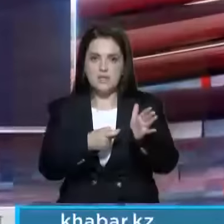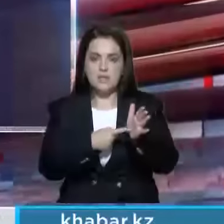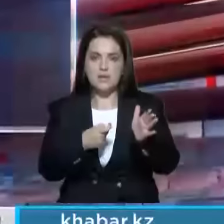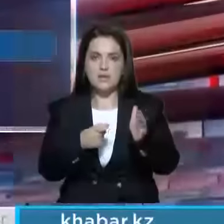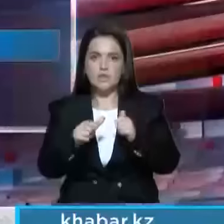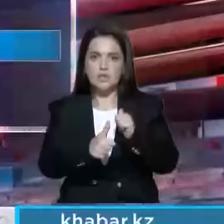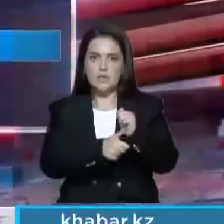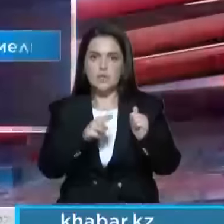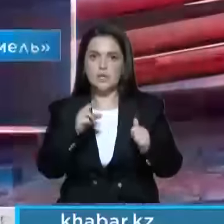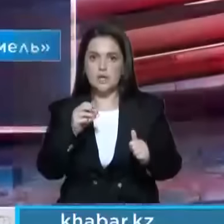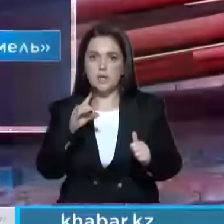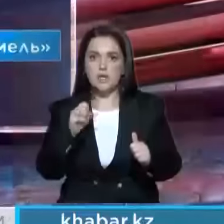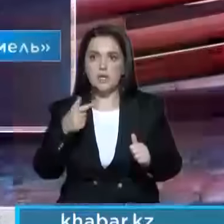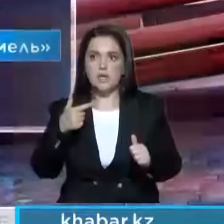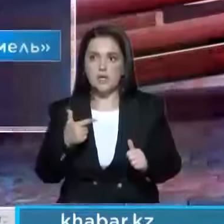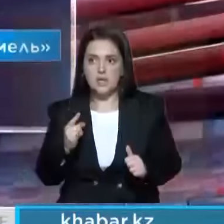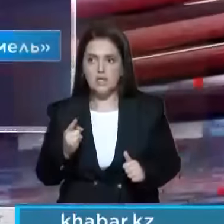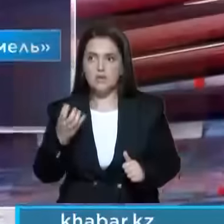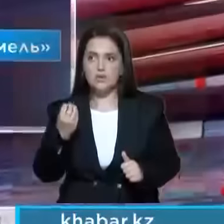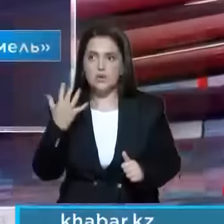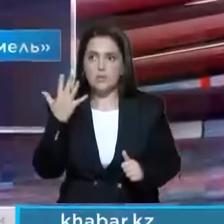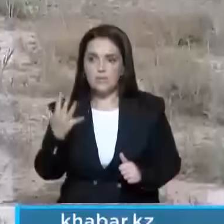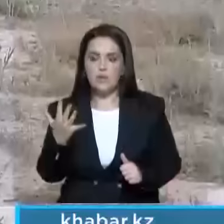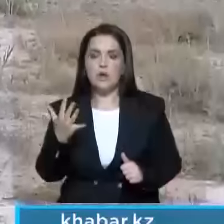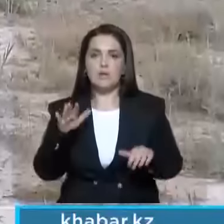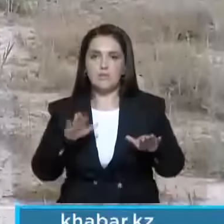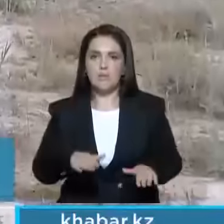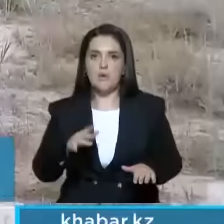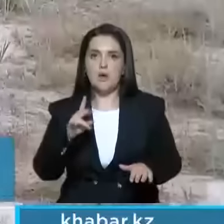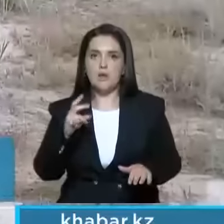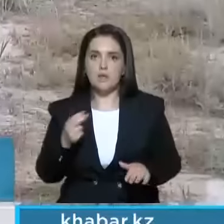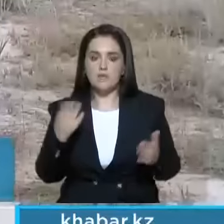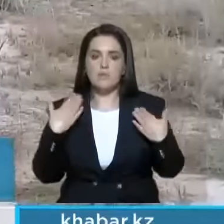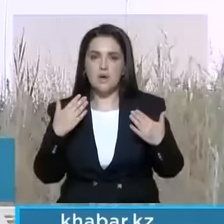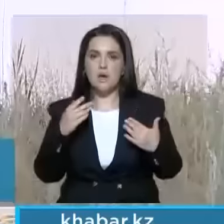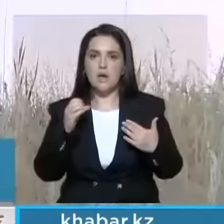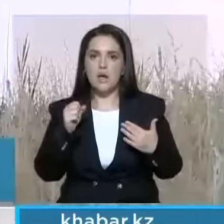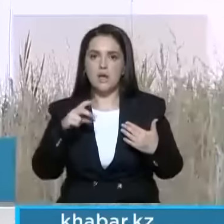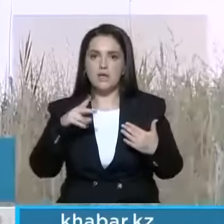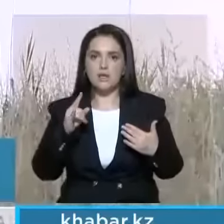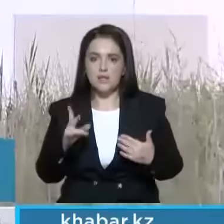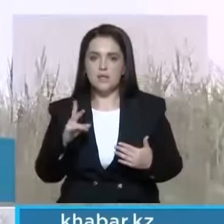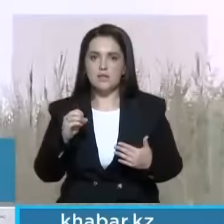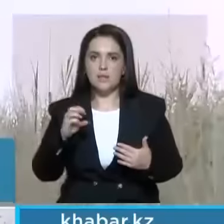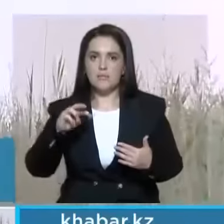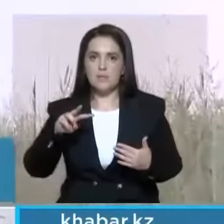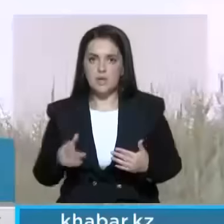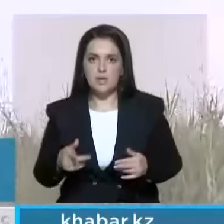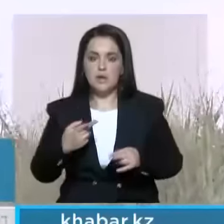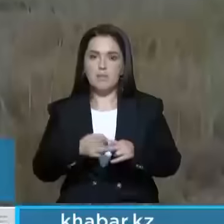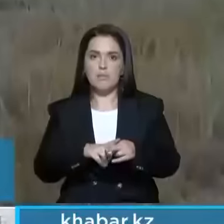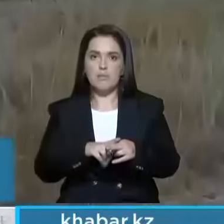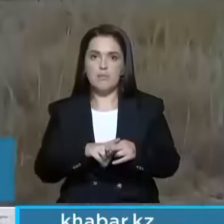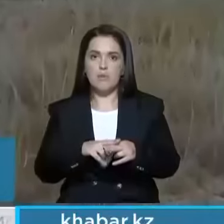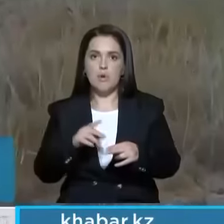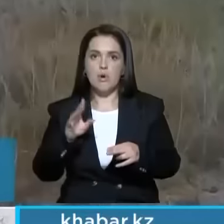кертага. Еще 5 обитают в национальном парке Алтын-Емель. Пока популяция диких лошадей в резервате Алтын-Дала не увеличится,